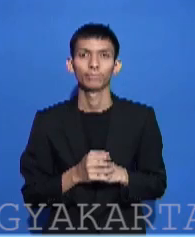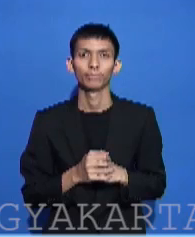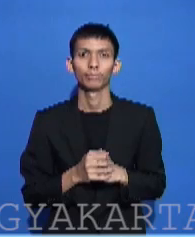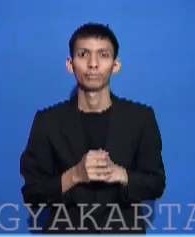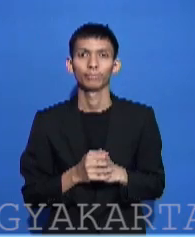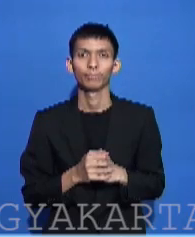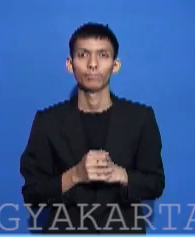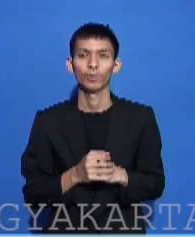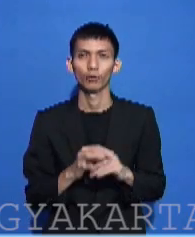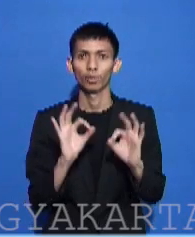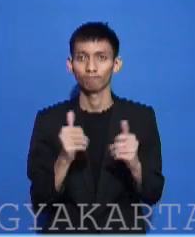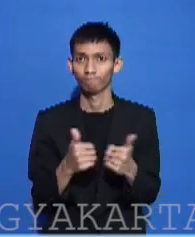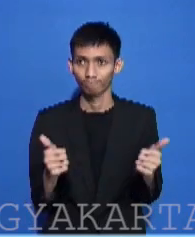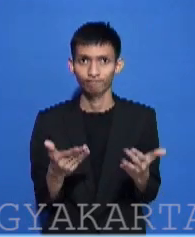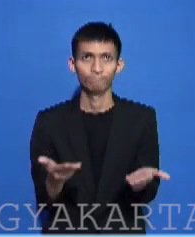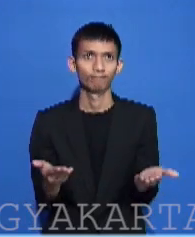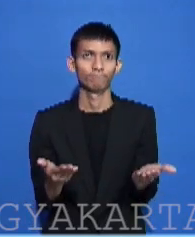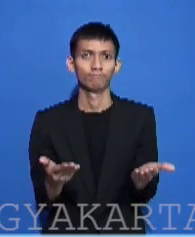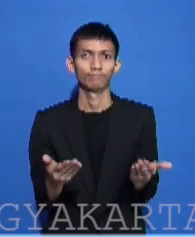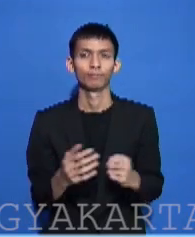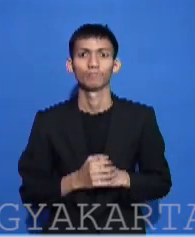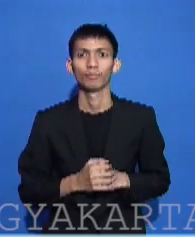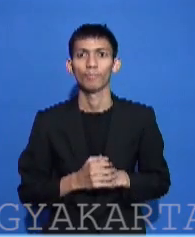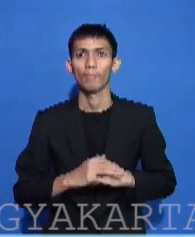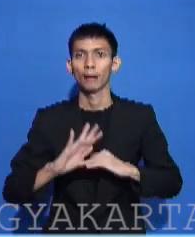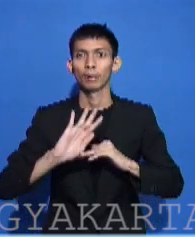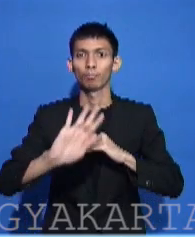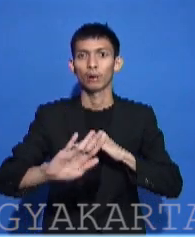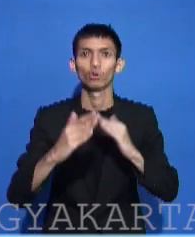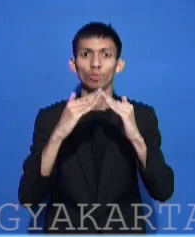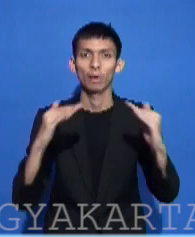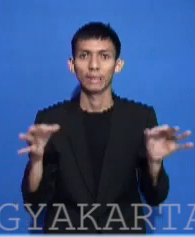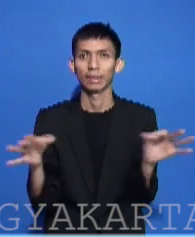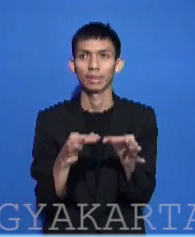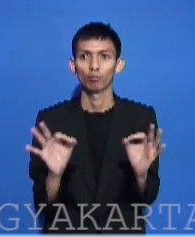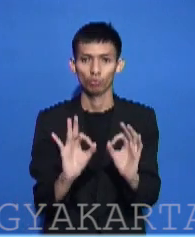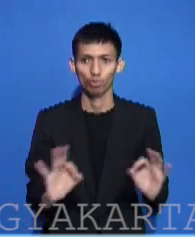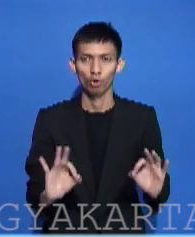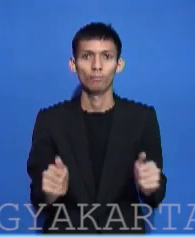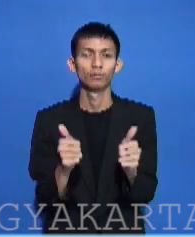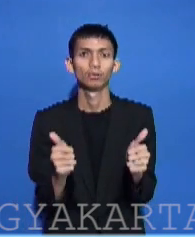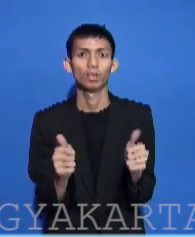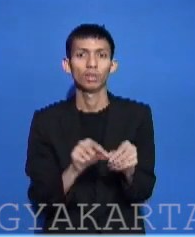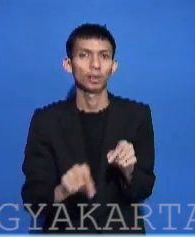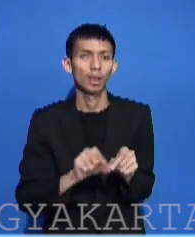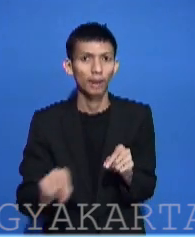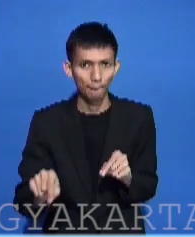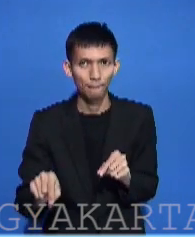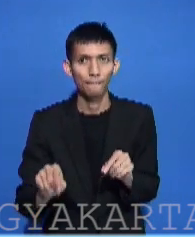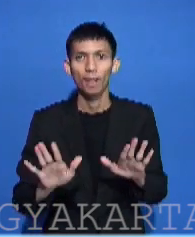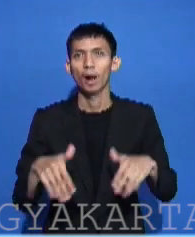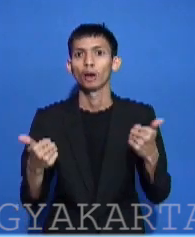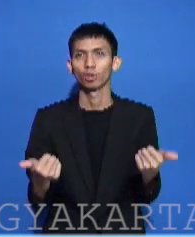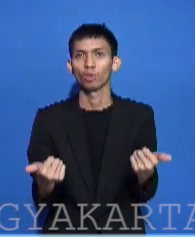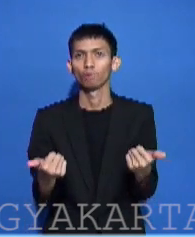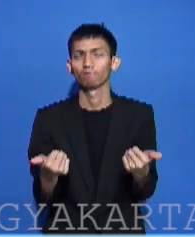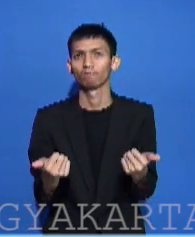para pemirsa perkawisan ingkang taseh kotong meniko sagetipun mupangataken kangge budidaya tanaman olah tetanen ingkang ngasilaken